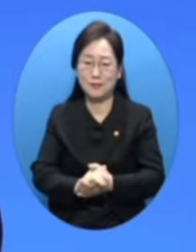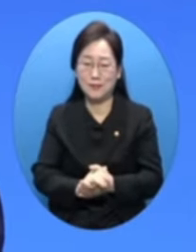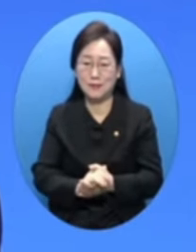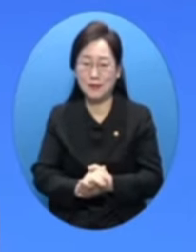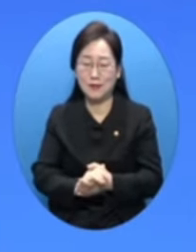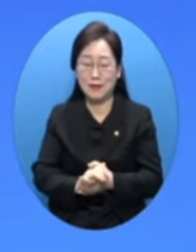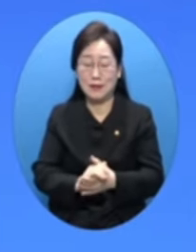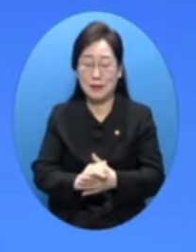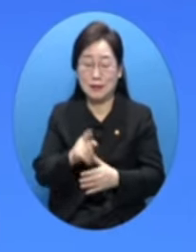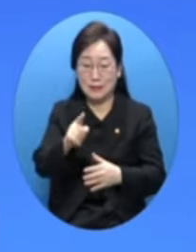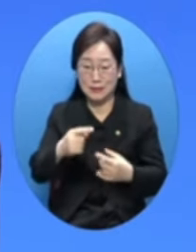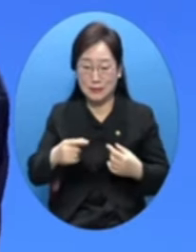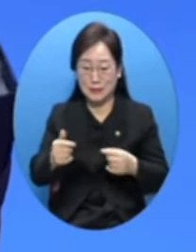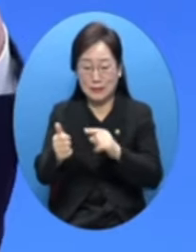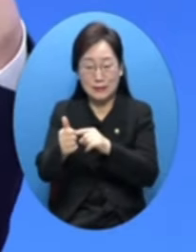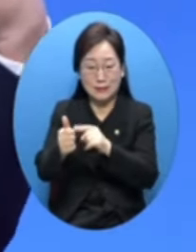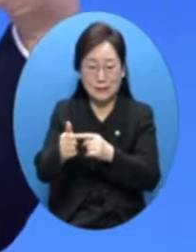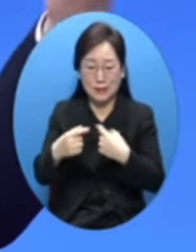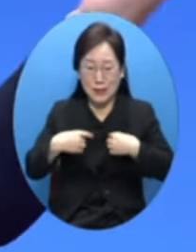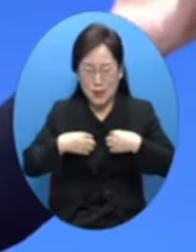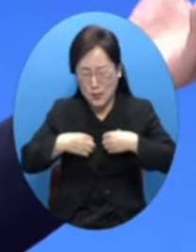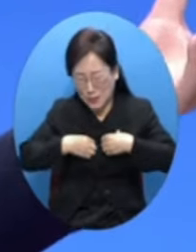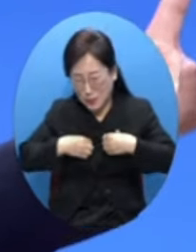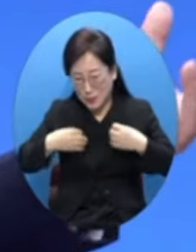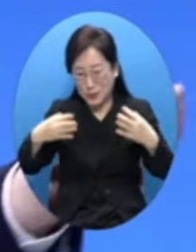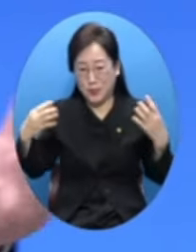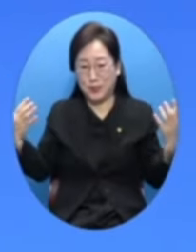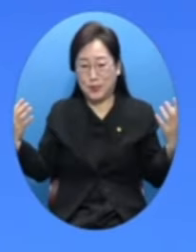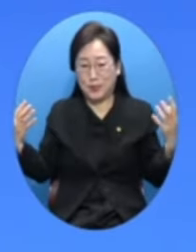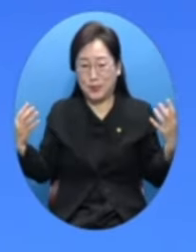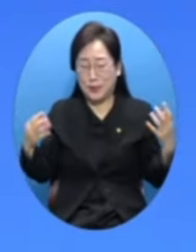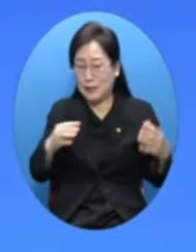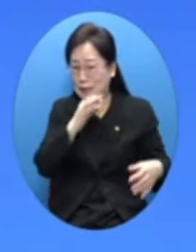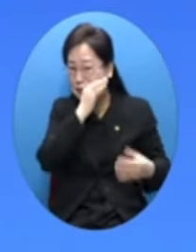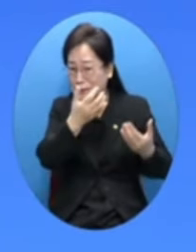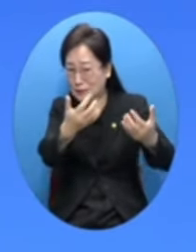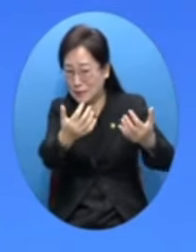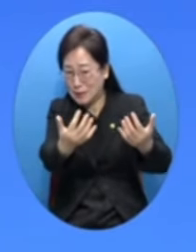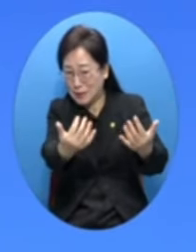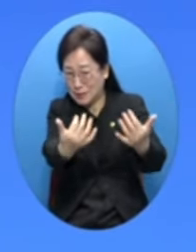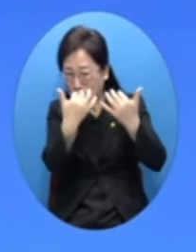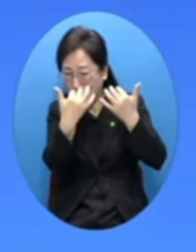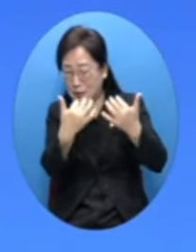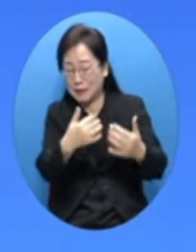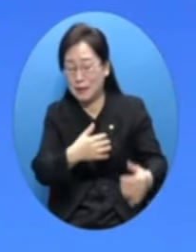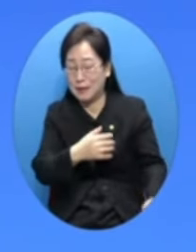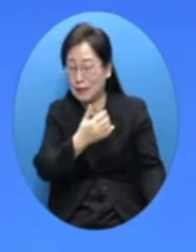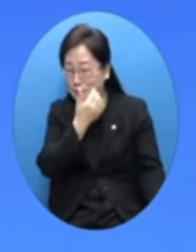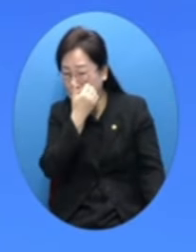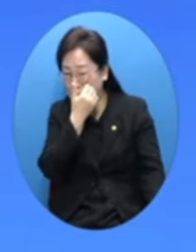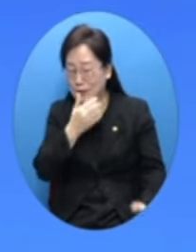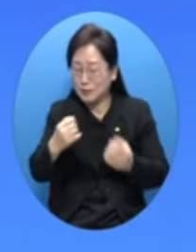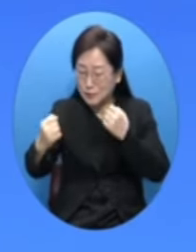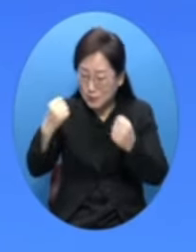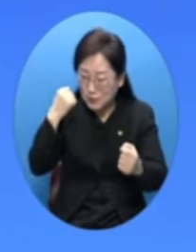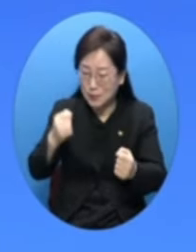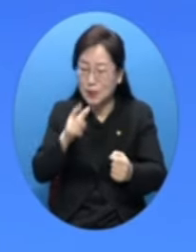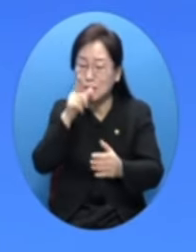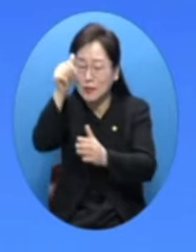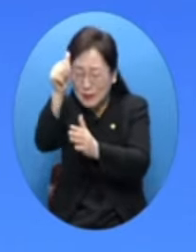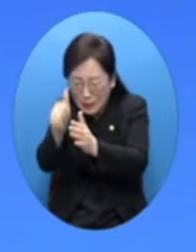마지막 그가 그 부끄러운 수치를 다 드러내고 물속에 들어가니까 그것도 한 번이 아니라 한